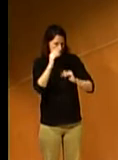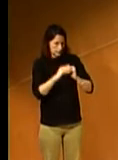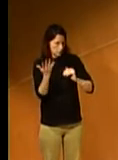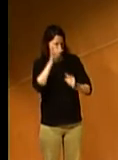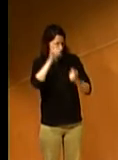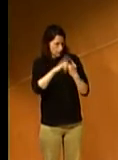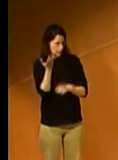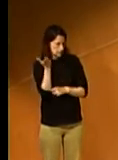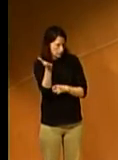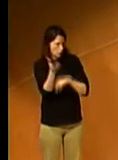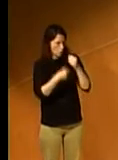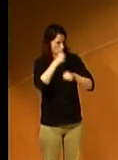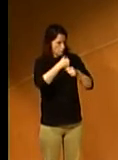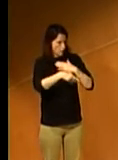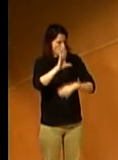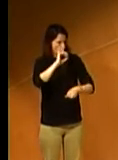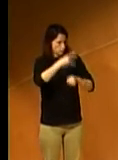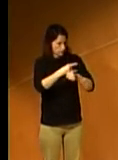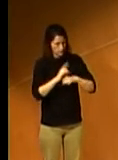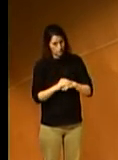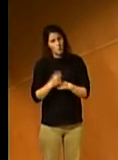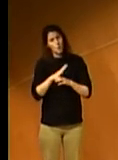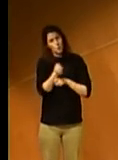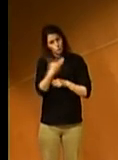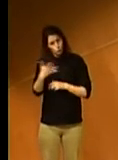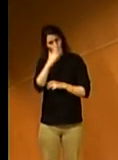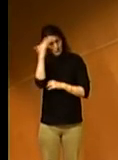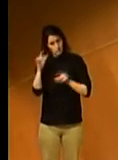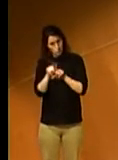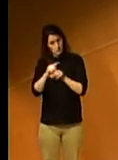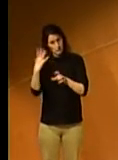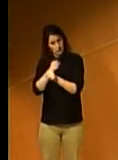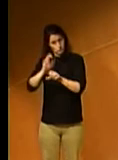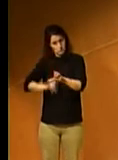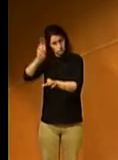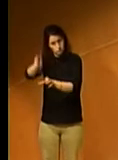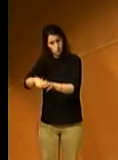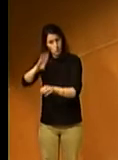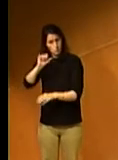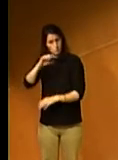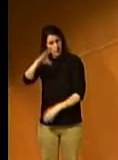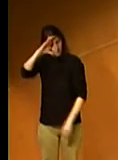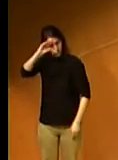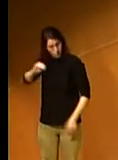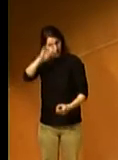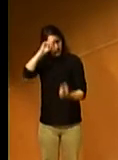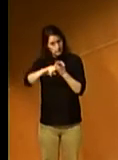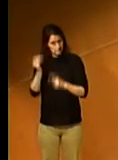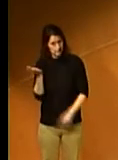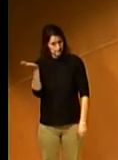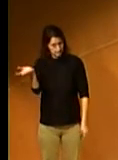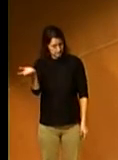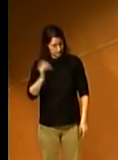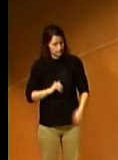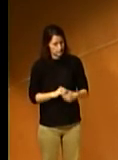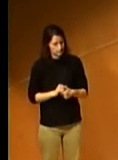J'ai des élèves qui sont en bac professionnel aussi, donc en service,